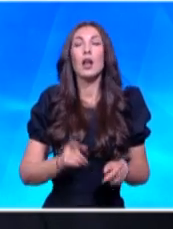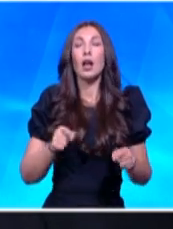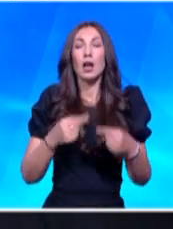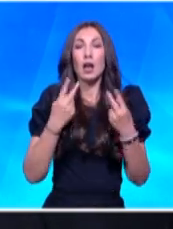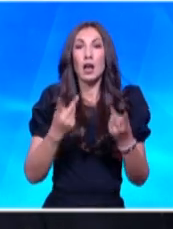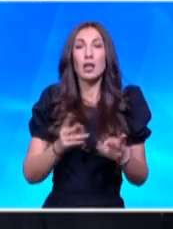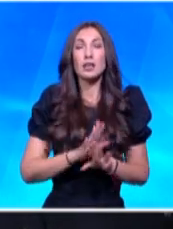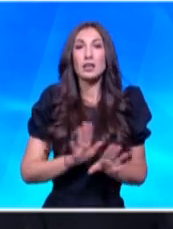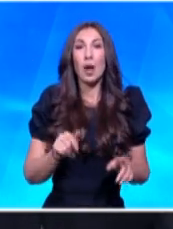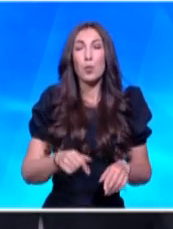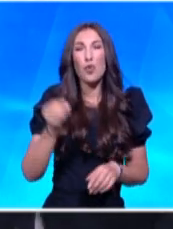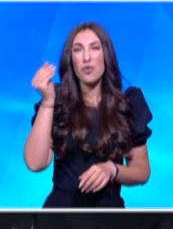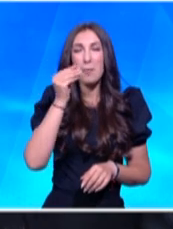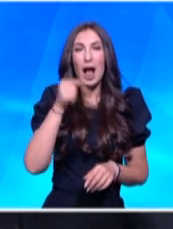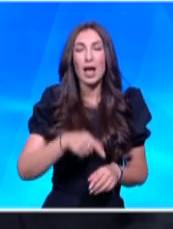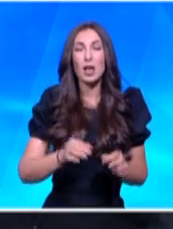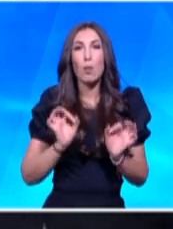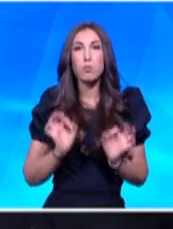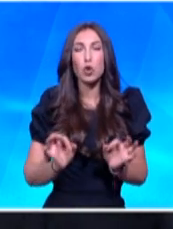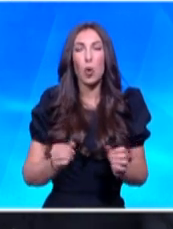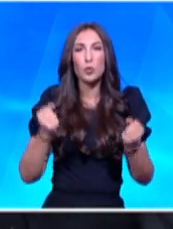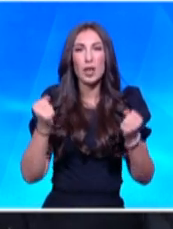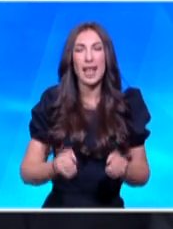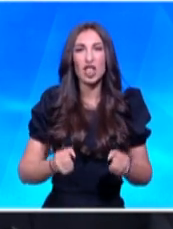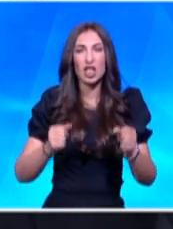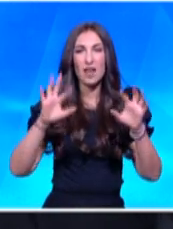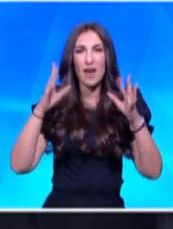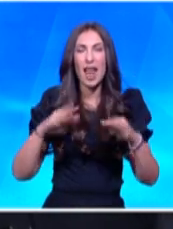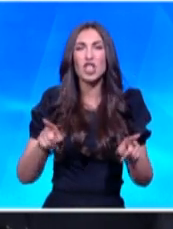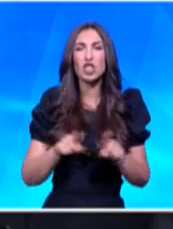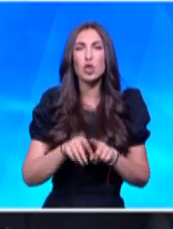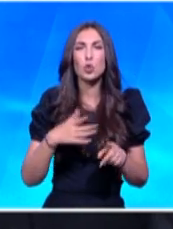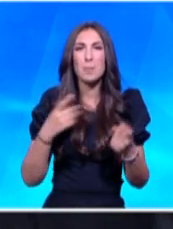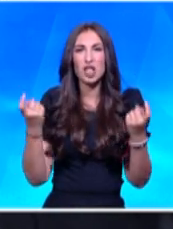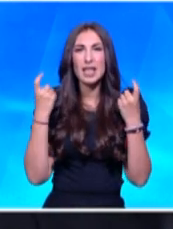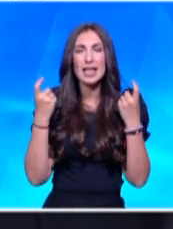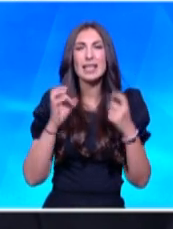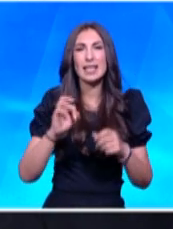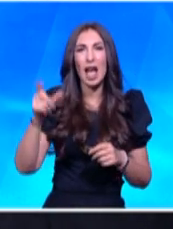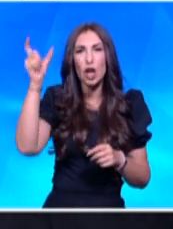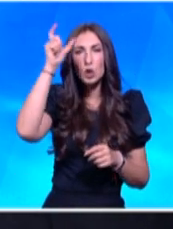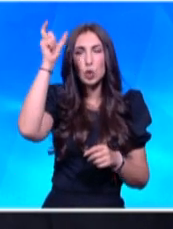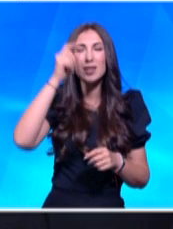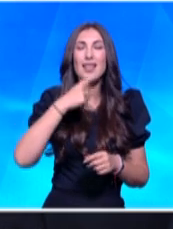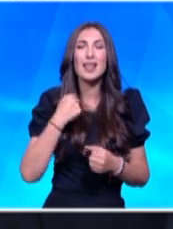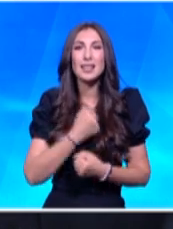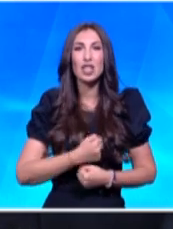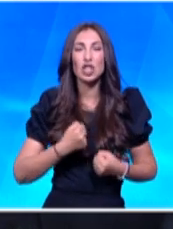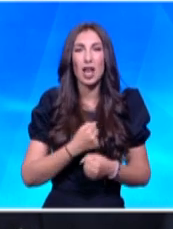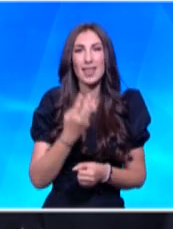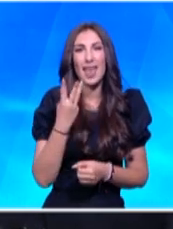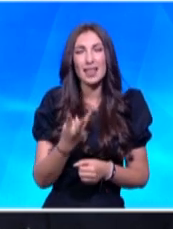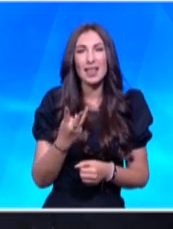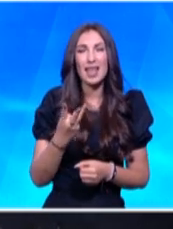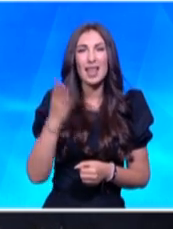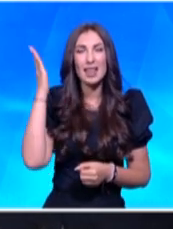България. Подобни тежки валежи имаше в съседните Гърция и Турция. За съжаление и в трите държави